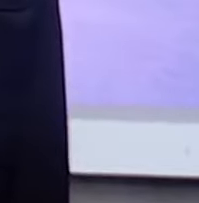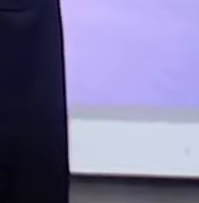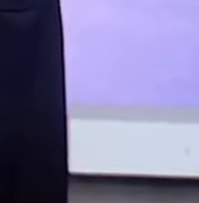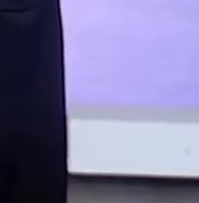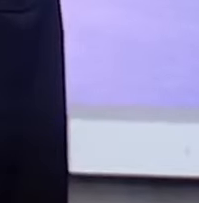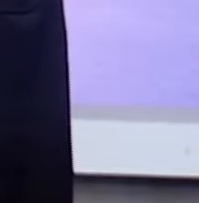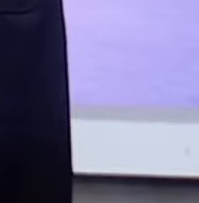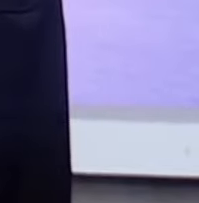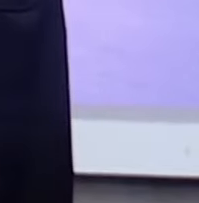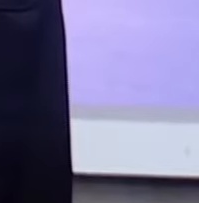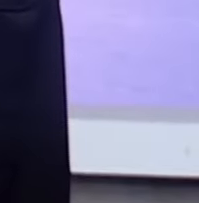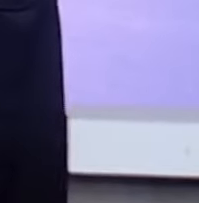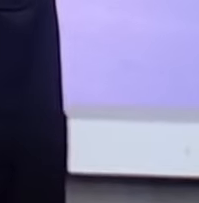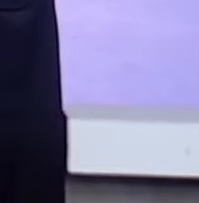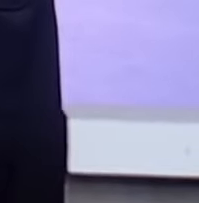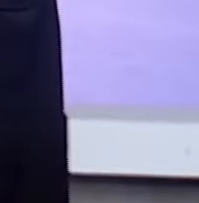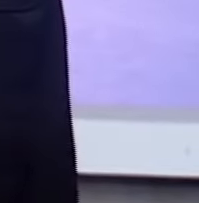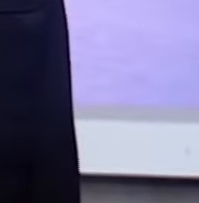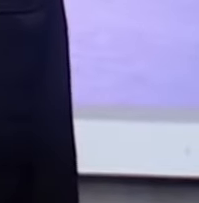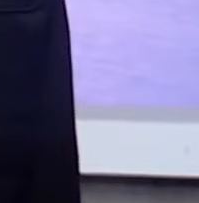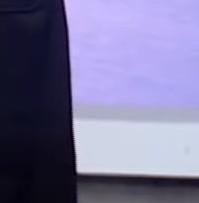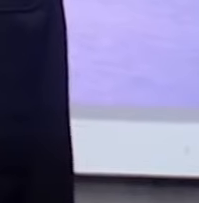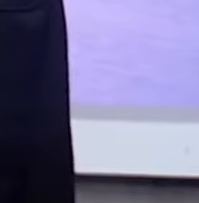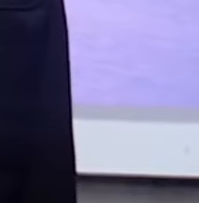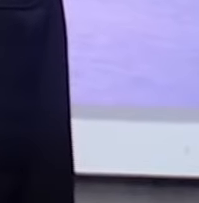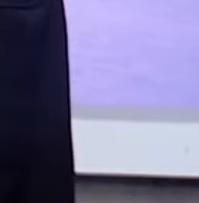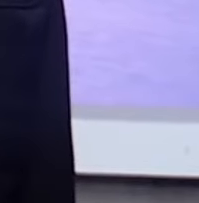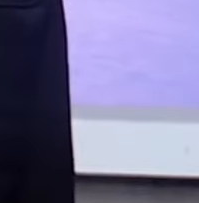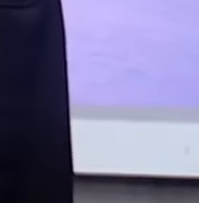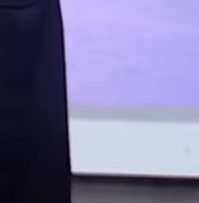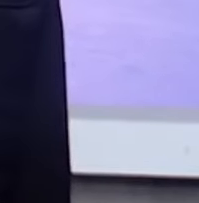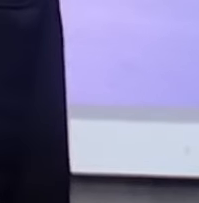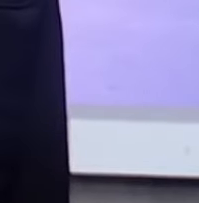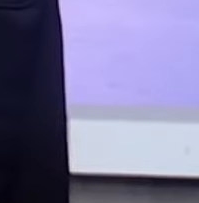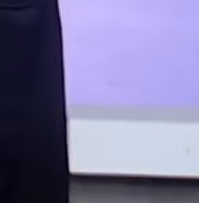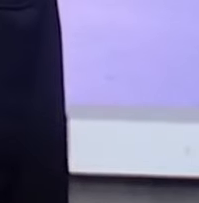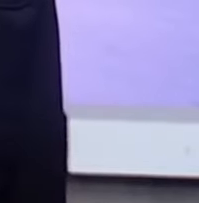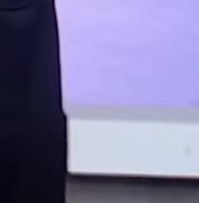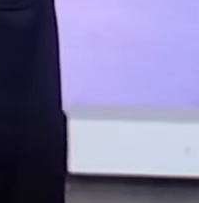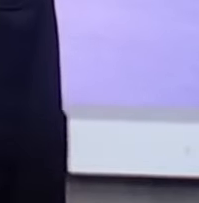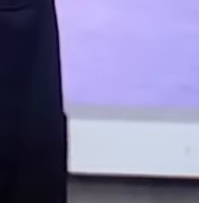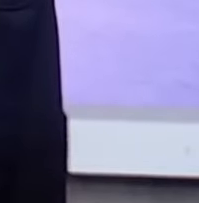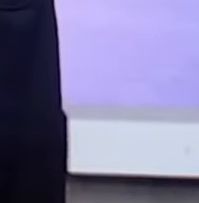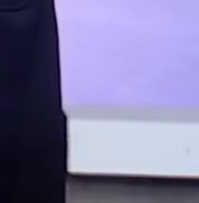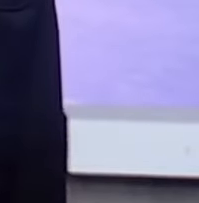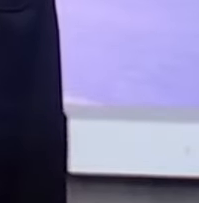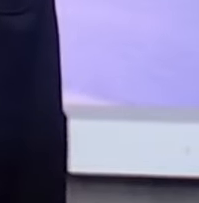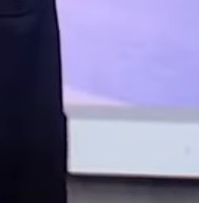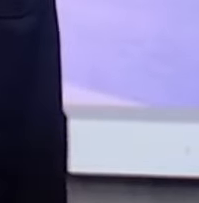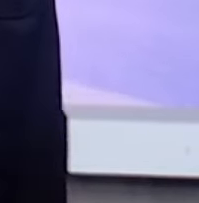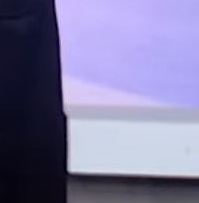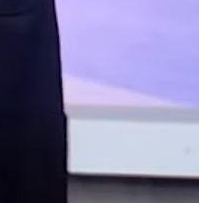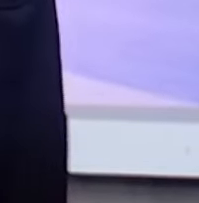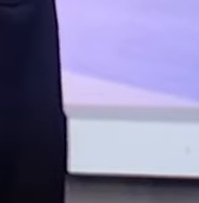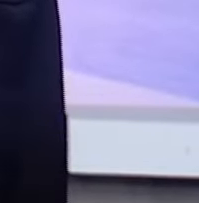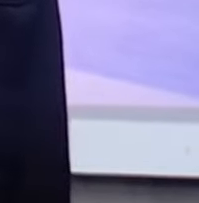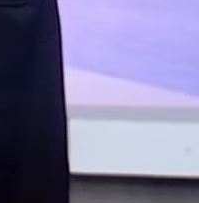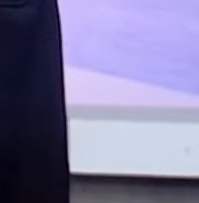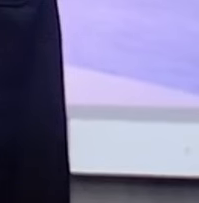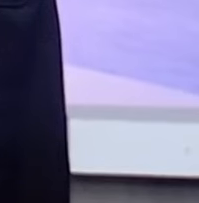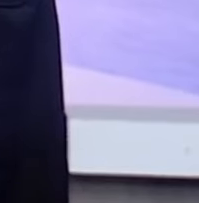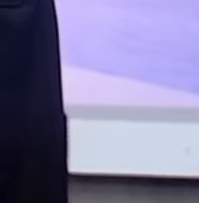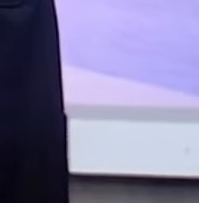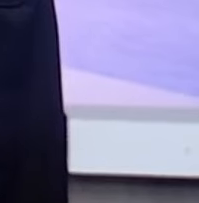Mga kapuso, sama-sama tayong maging saksi. Mag-subscribe sa GMA Integrated News sa YouTube at para sa mga kapuso abroad,